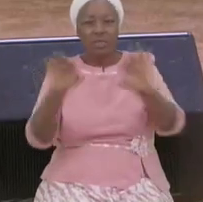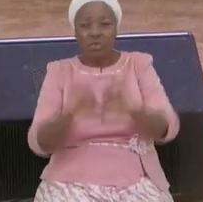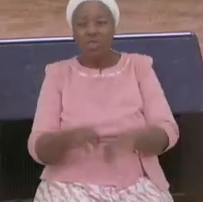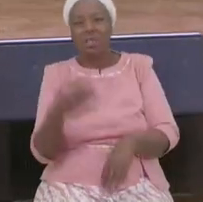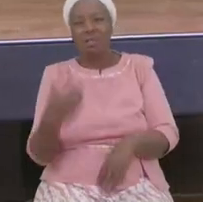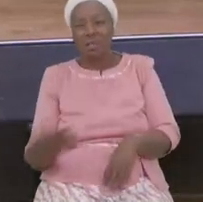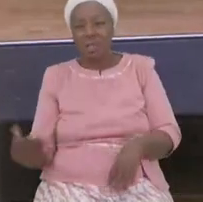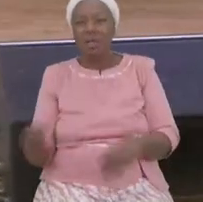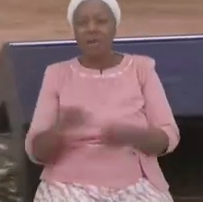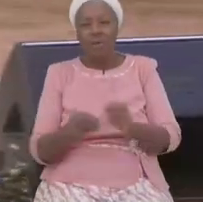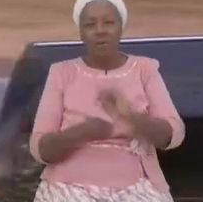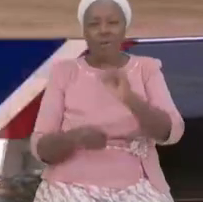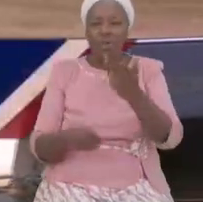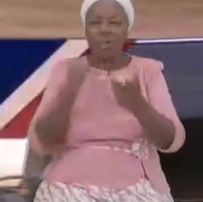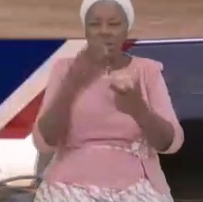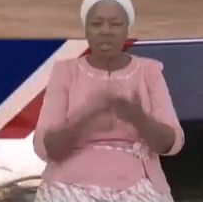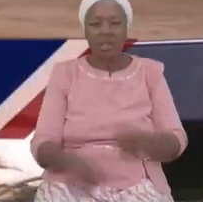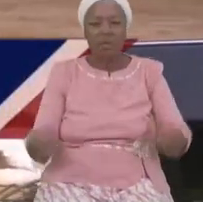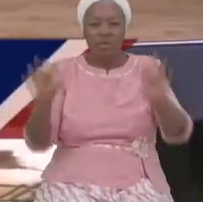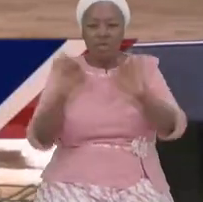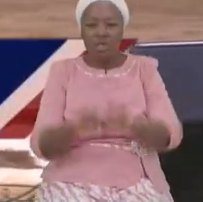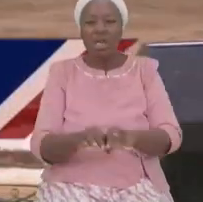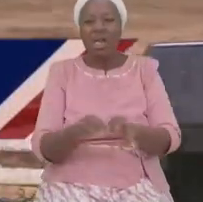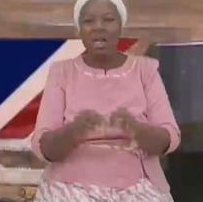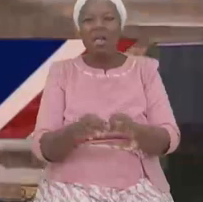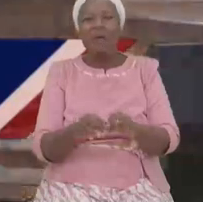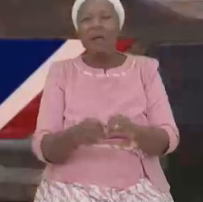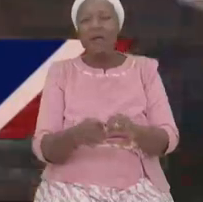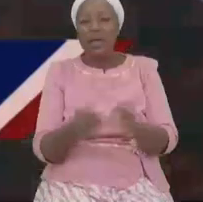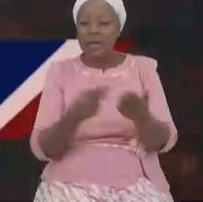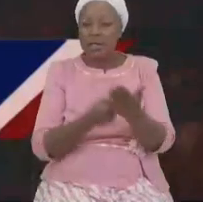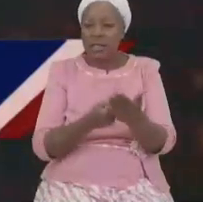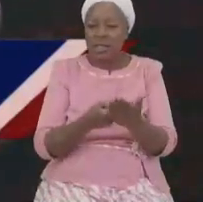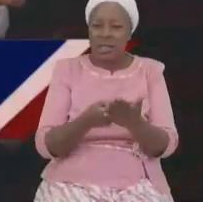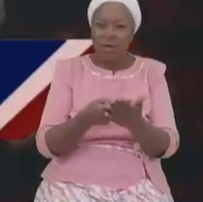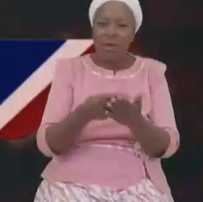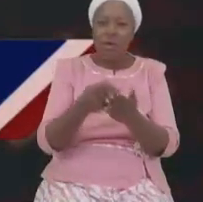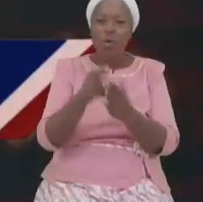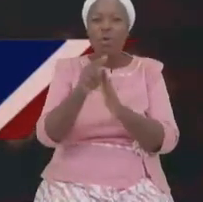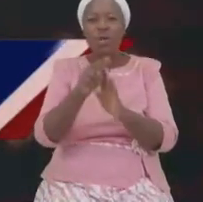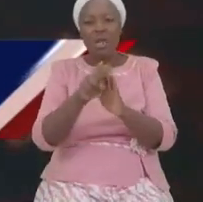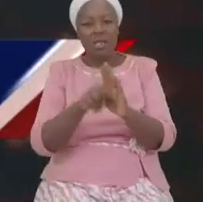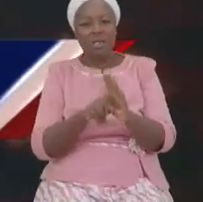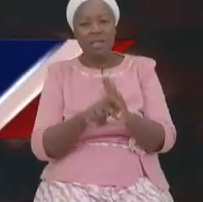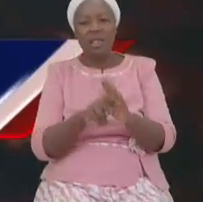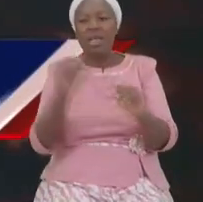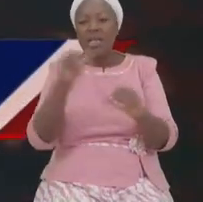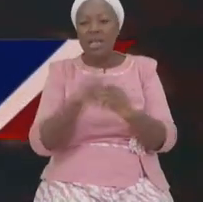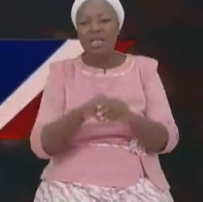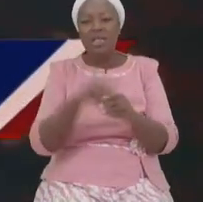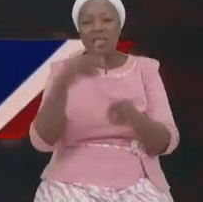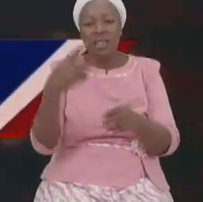la sainteté cruciale, importante, essentielle, indispensable. La sainteté cruciale dans la